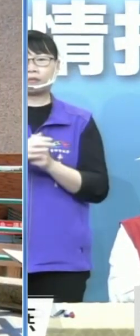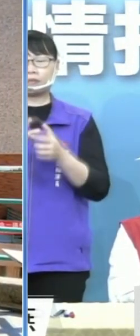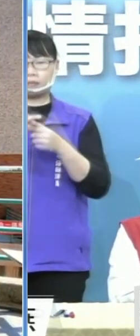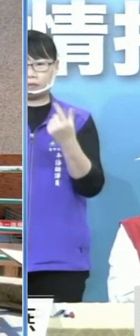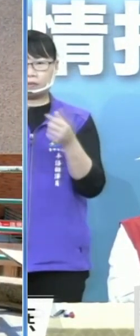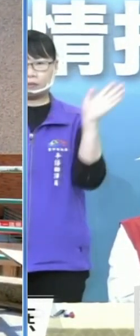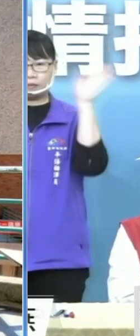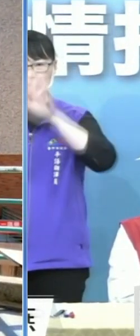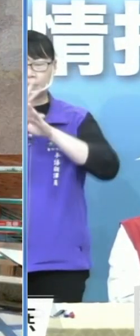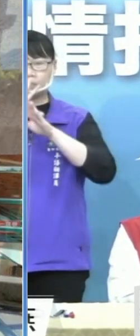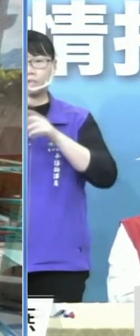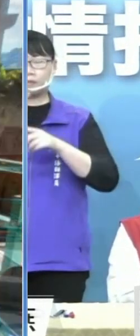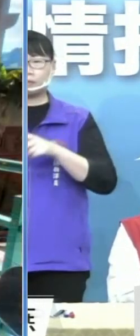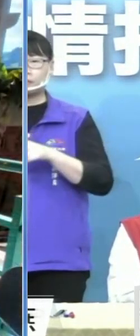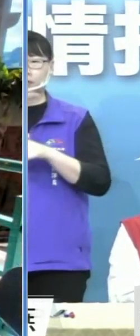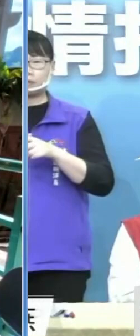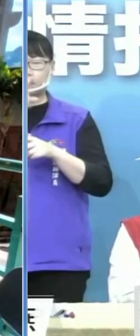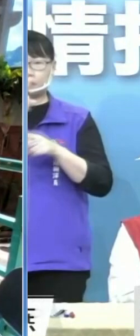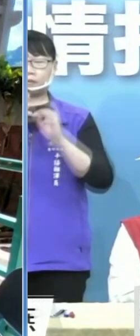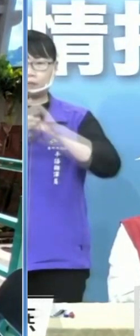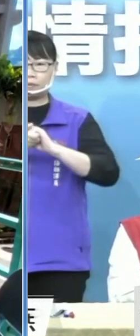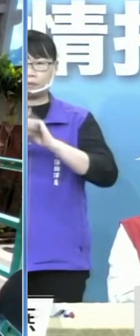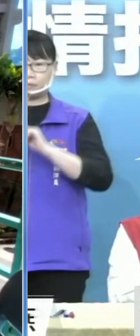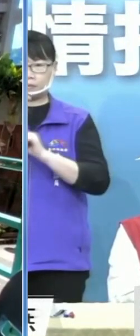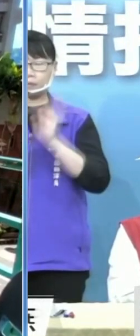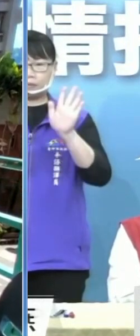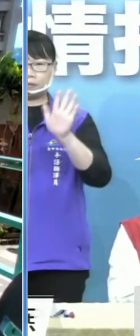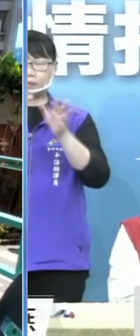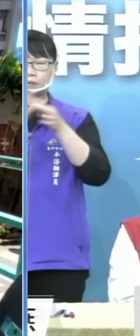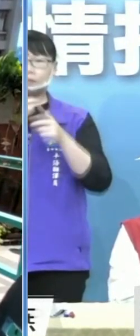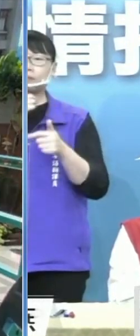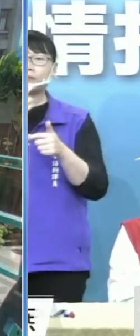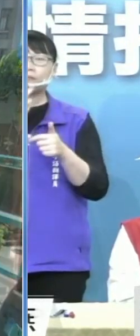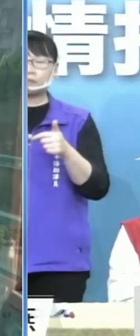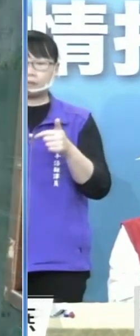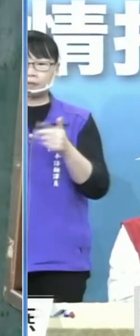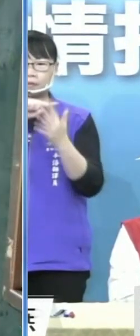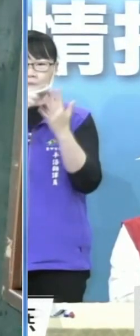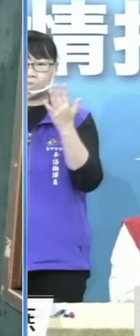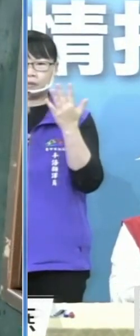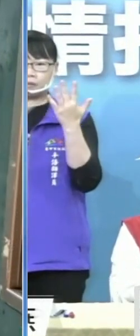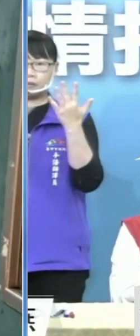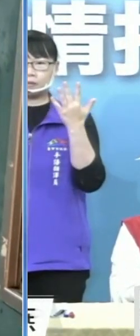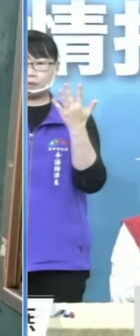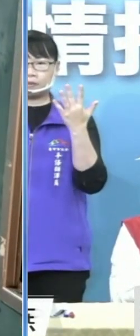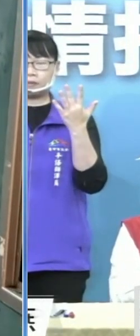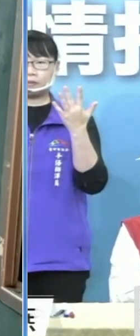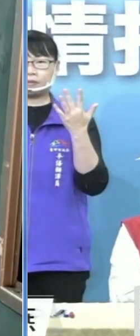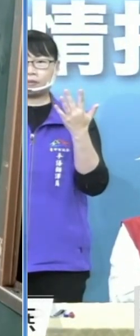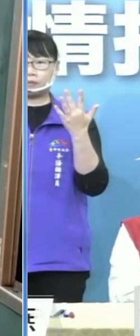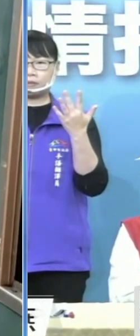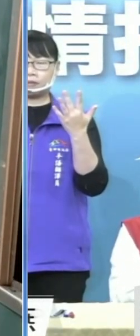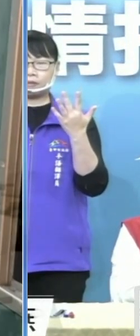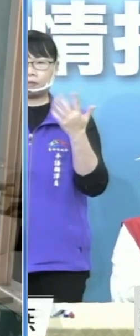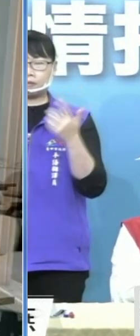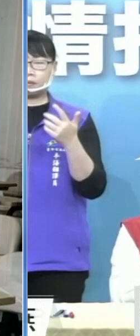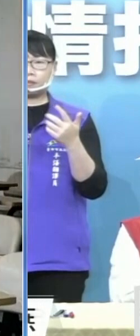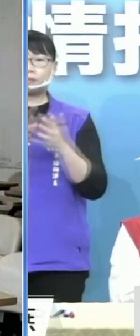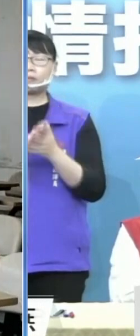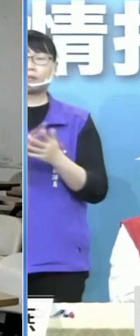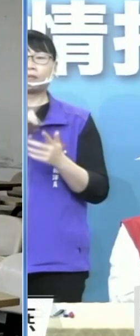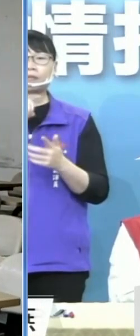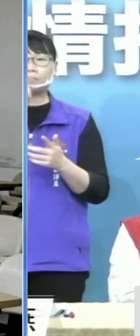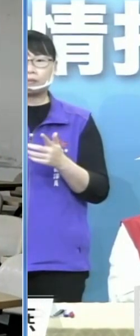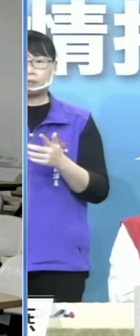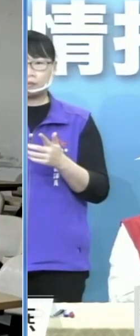夜唱所以确诊。那中央今天把这个案例2833一位19岁的男大